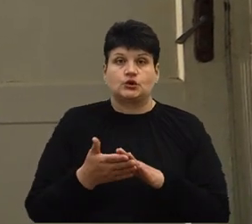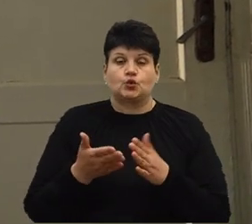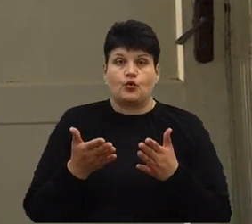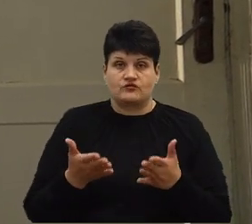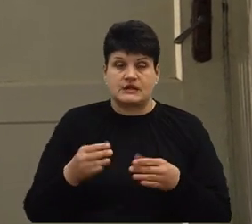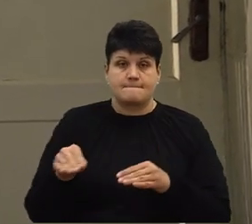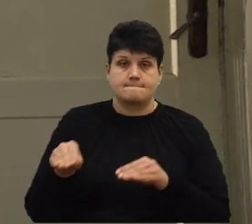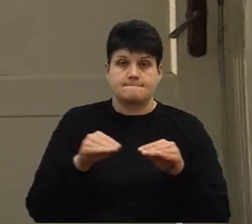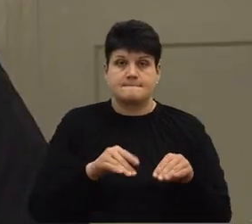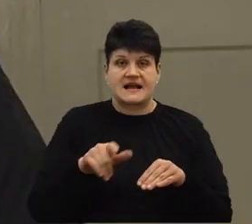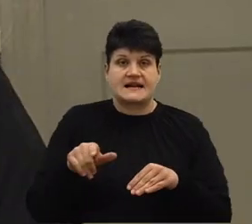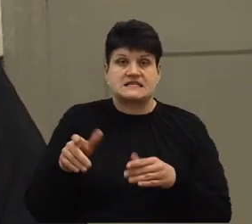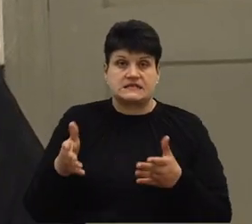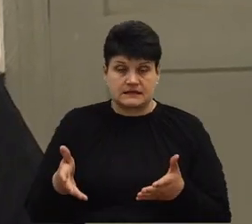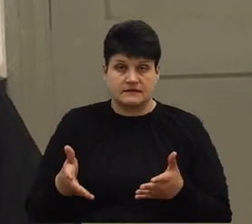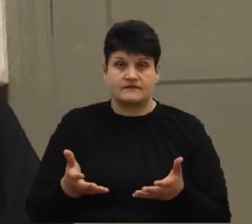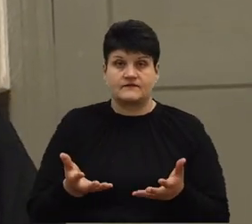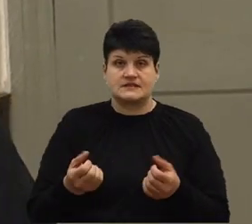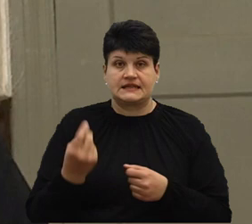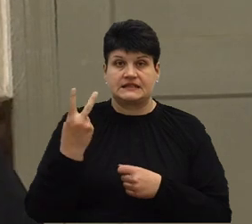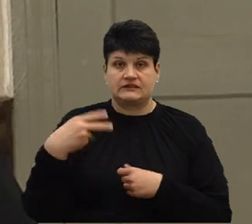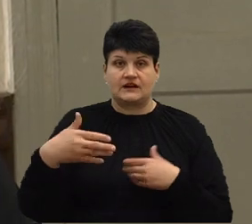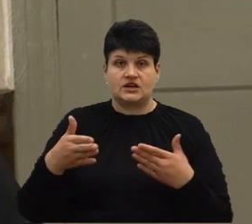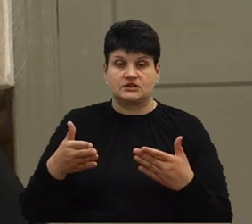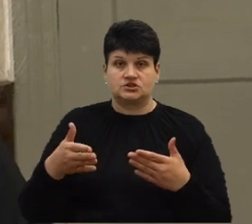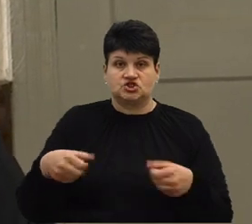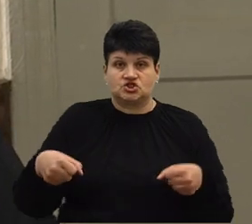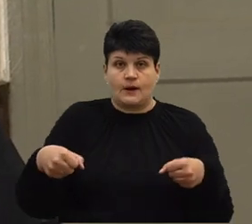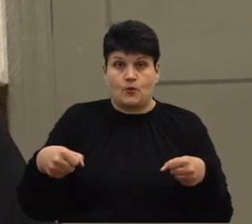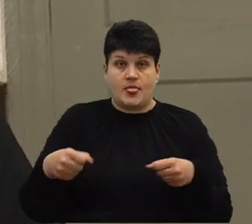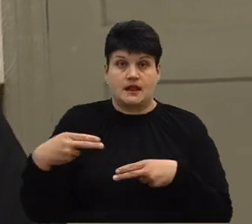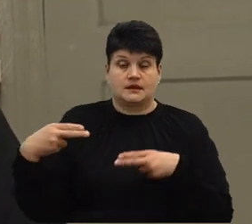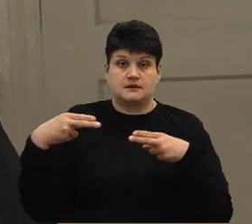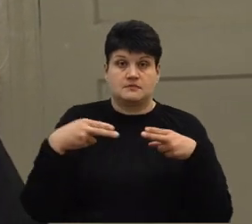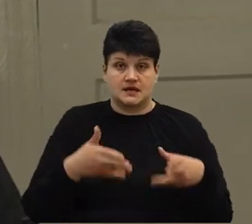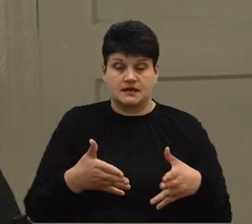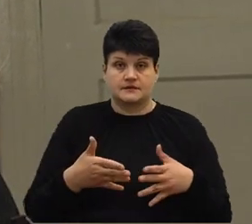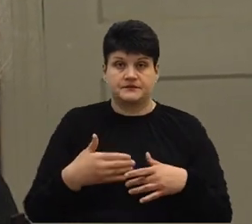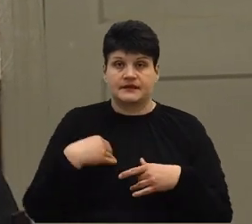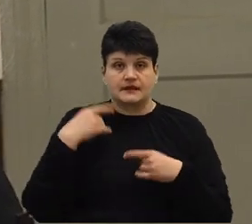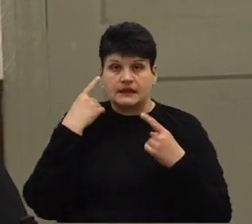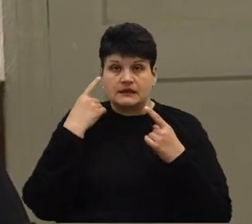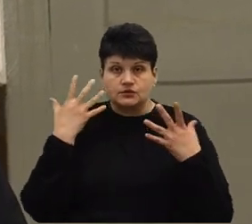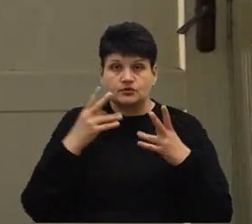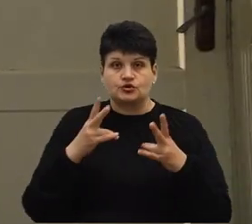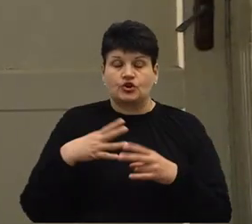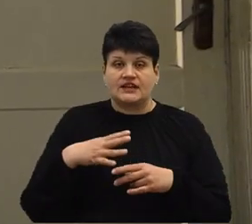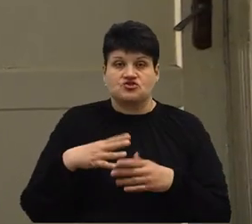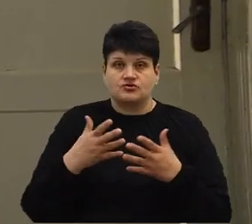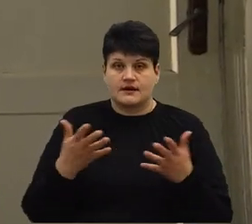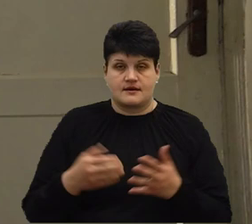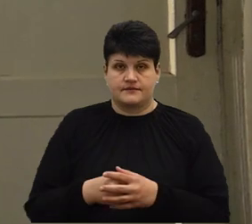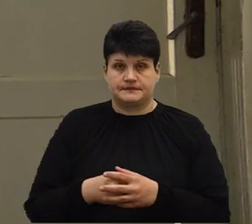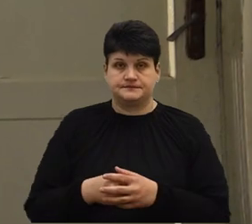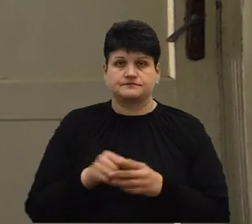переселенця рахуємось взяли два чемодани і приїхали тому не збирались ніхто того не чекав тому